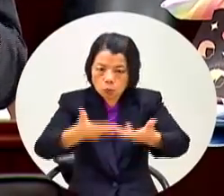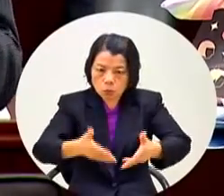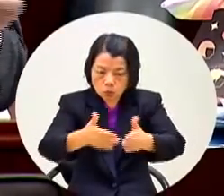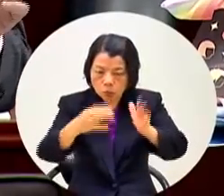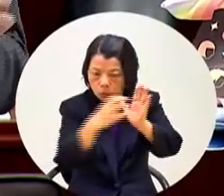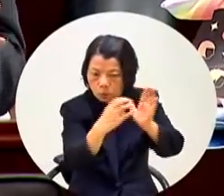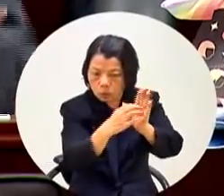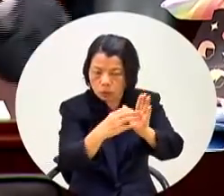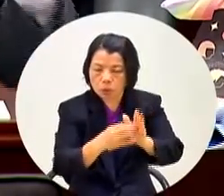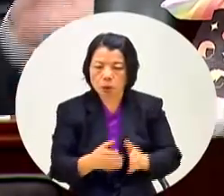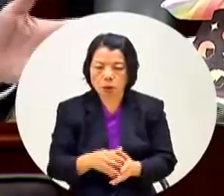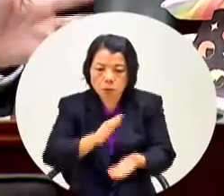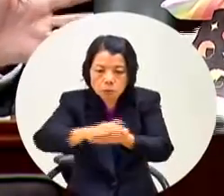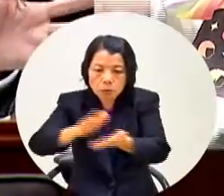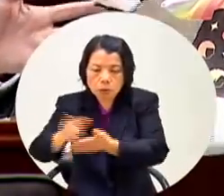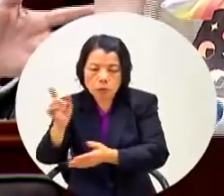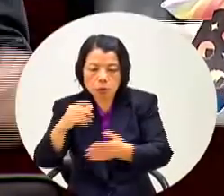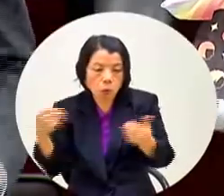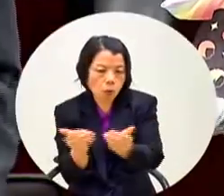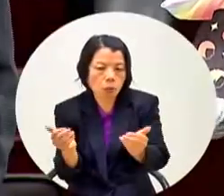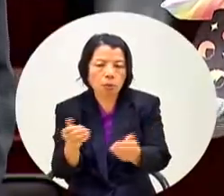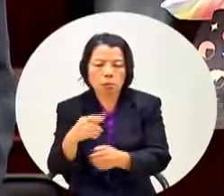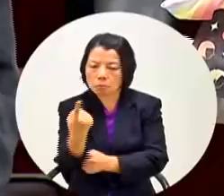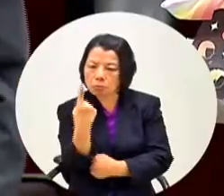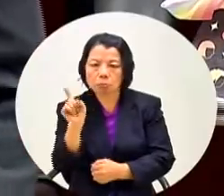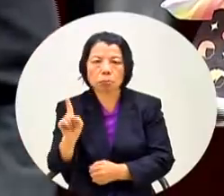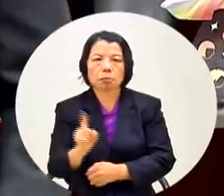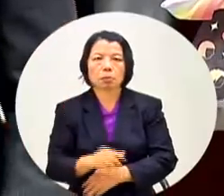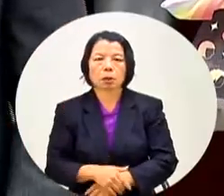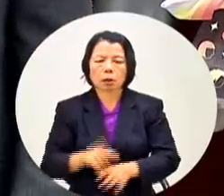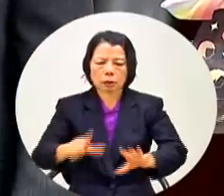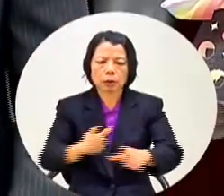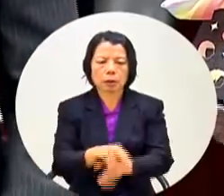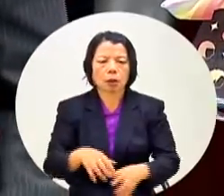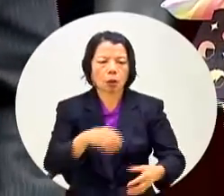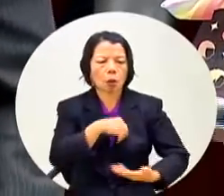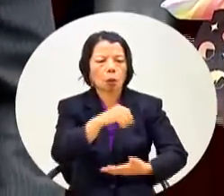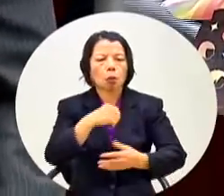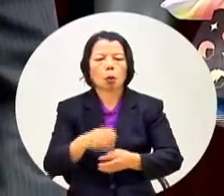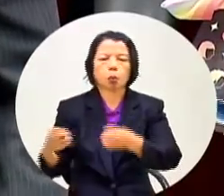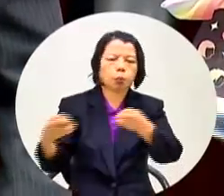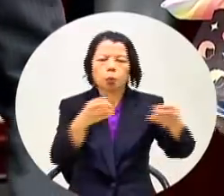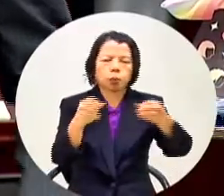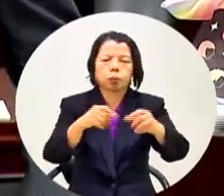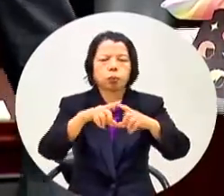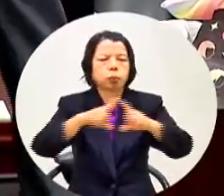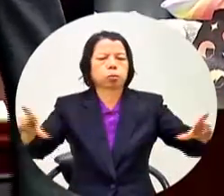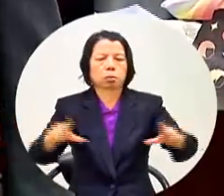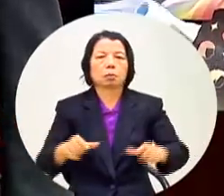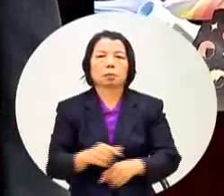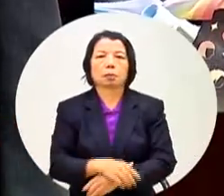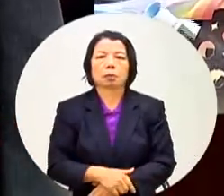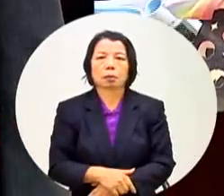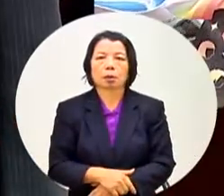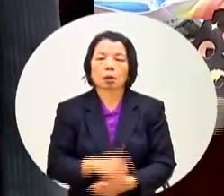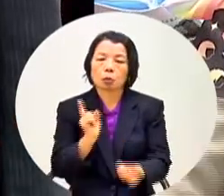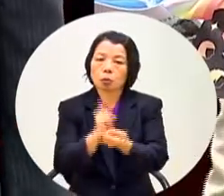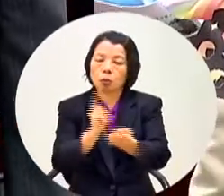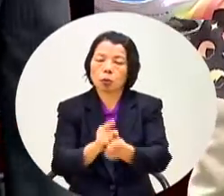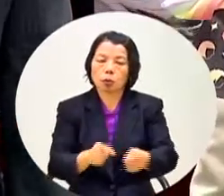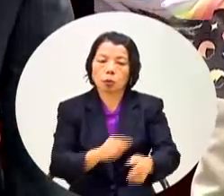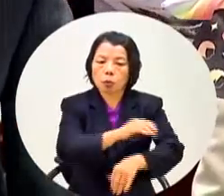题，因为目前都是很广泛的讨论。 没关系，就是之后希望每一次的专家学者会议的记录可以提供给议会，这样子好不